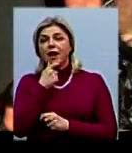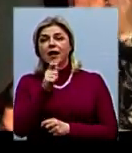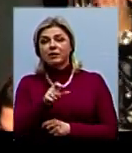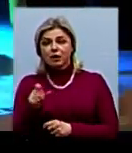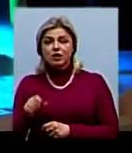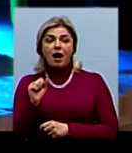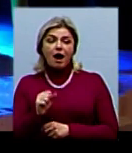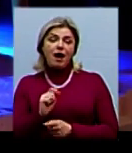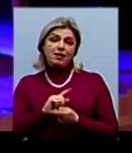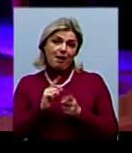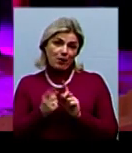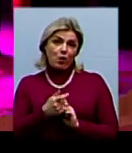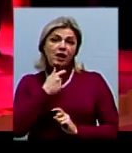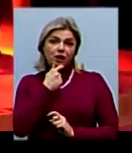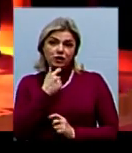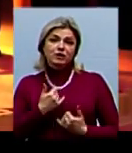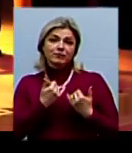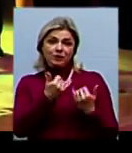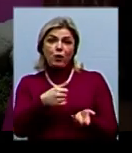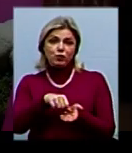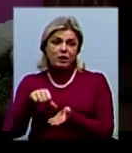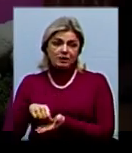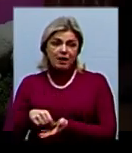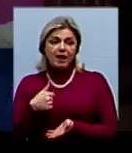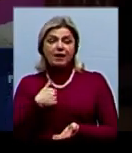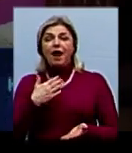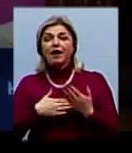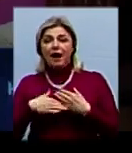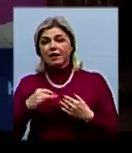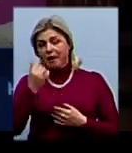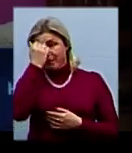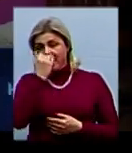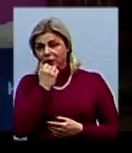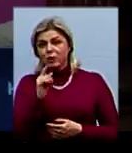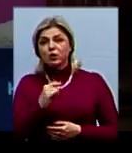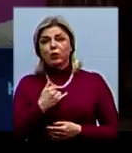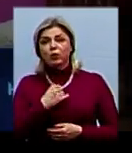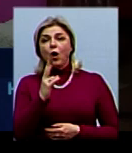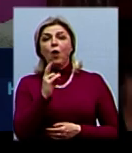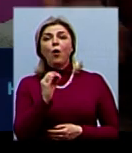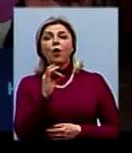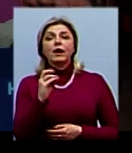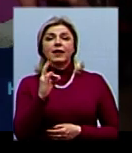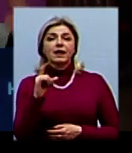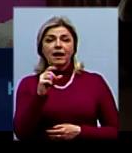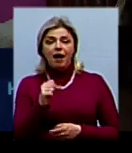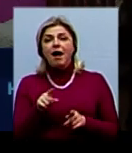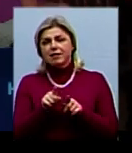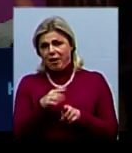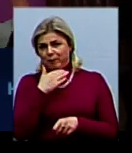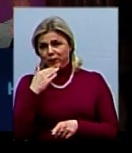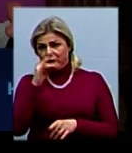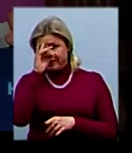глядачі – учасникам. Я рада і благодарна, що у нас в Кореніх є... Я рада і вдячна, що у нас у Коренисі є стільки зірочок. Вже